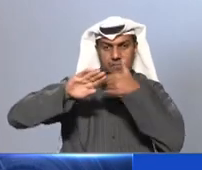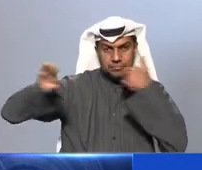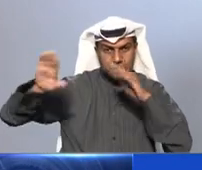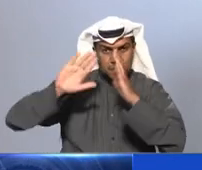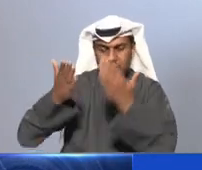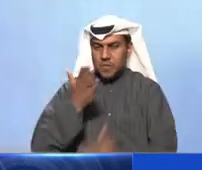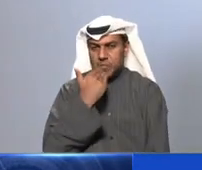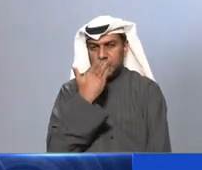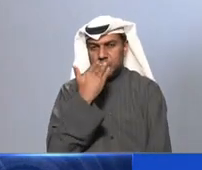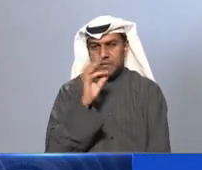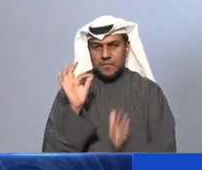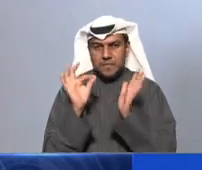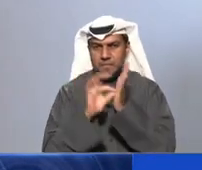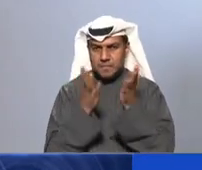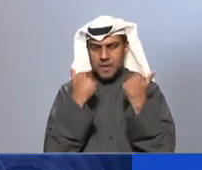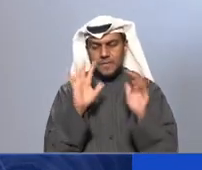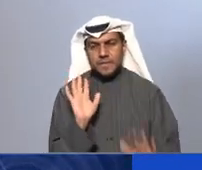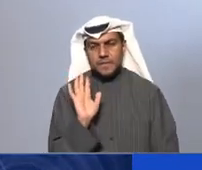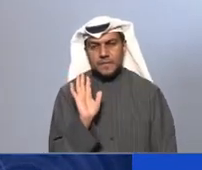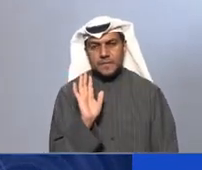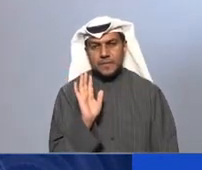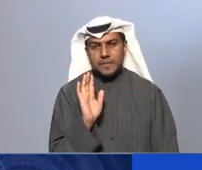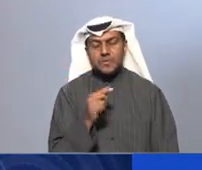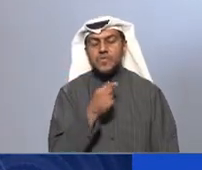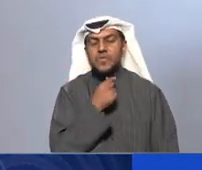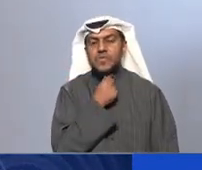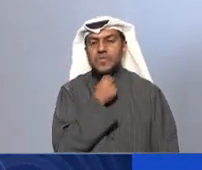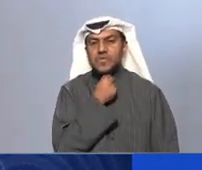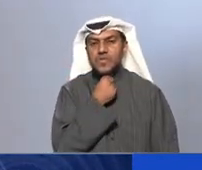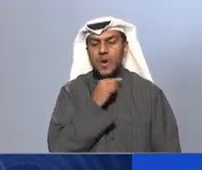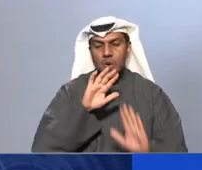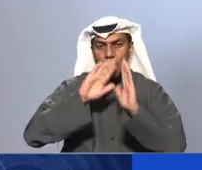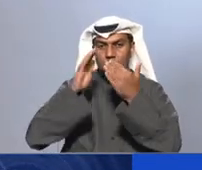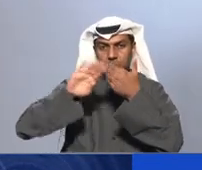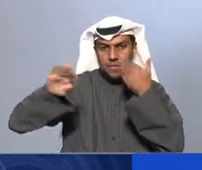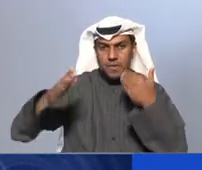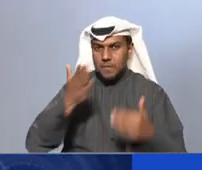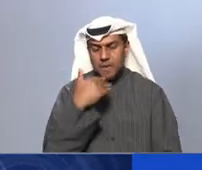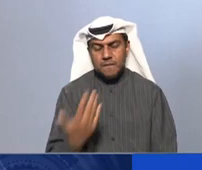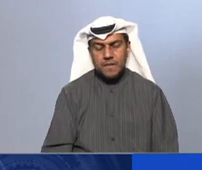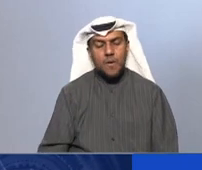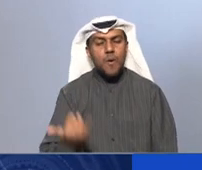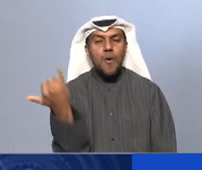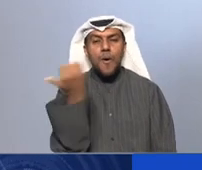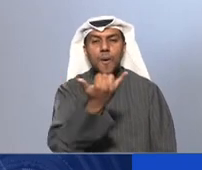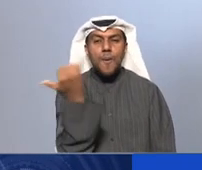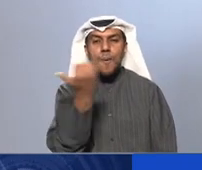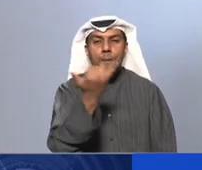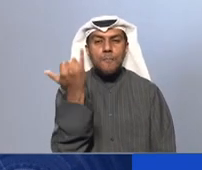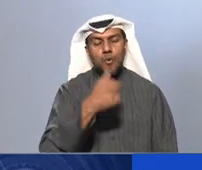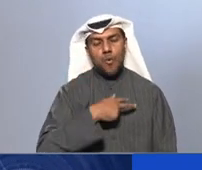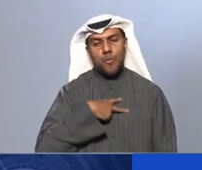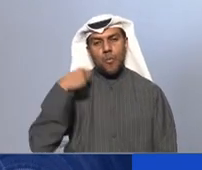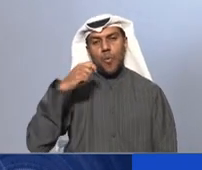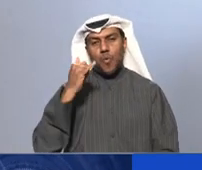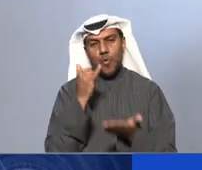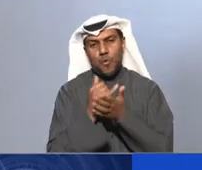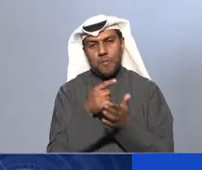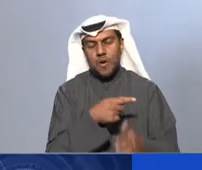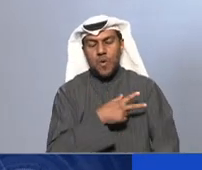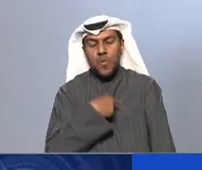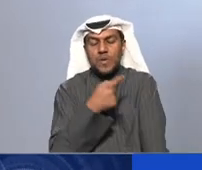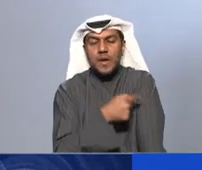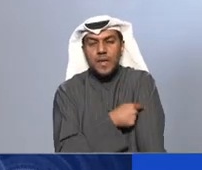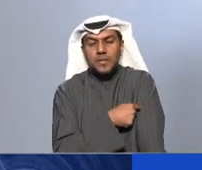والرجاء الالتفات دائما كما نؤكد للمصادر الرسمية والرجوع إلى مواقع وزارة الصحة للتأكد